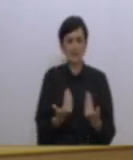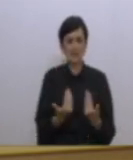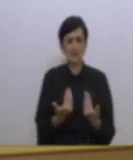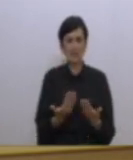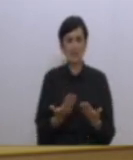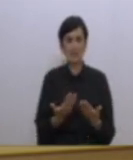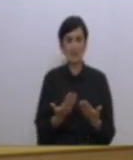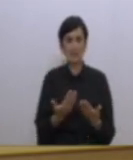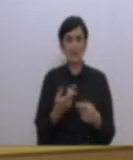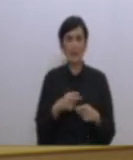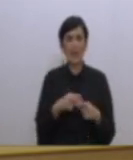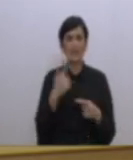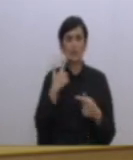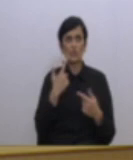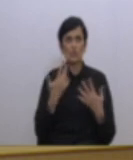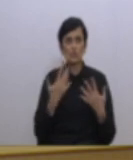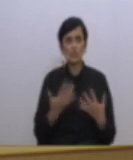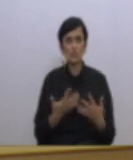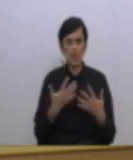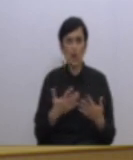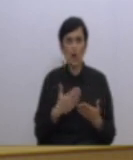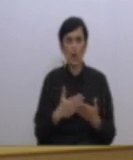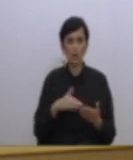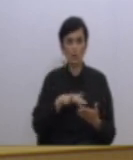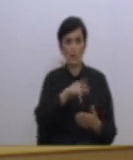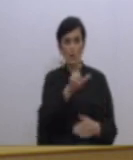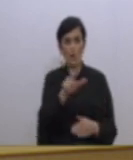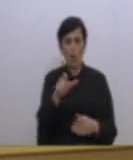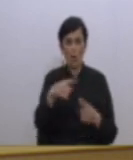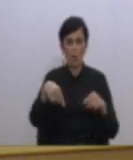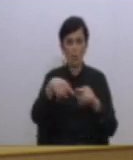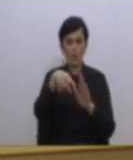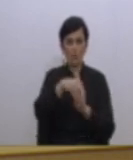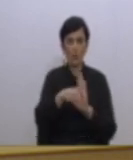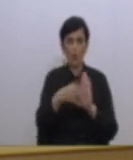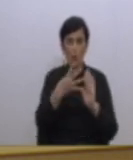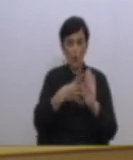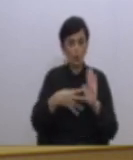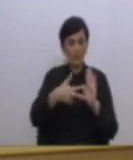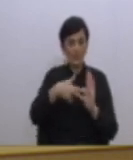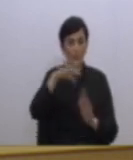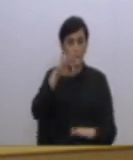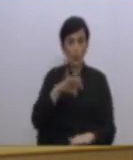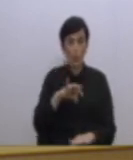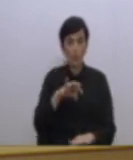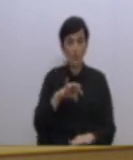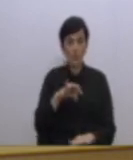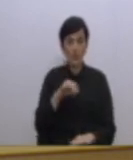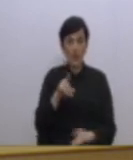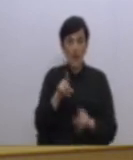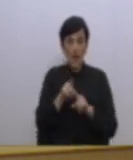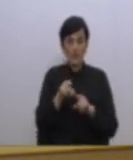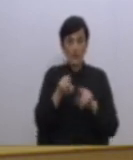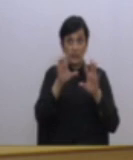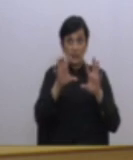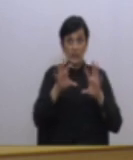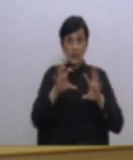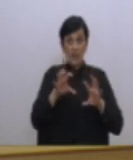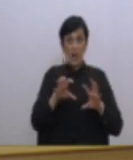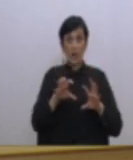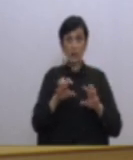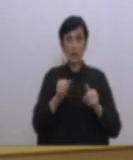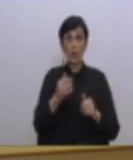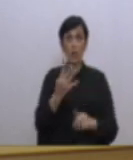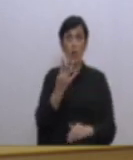es ukherkhulobas itsvebs mosakhleobashi 98% shi ai eseti kanonebi ramodenmie